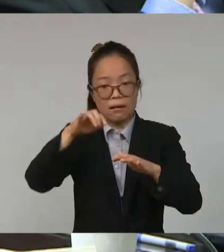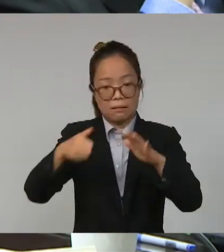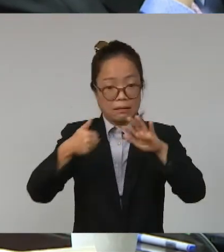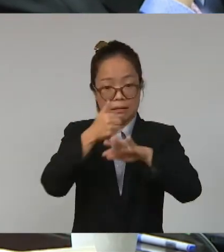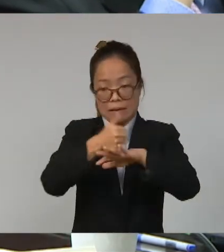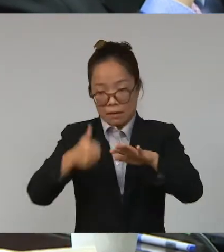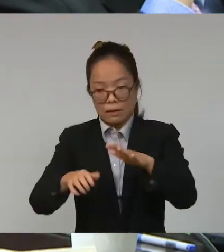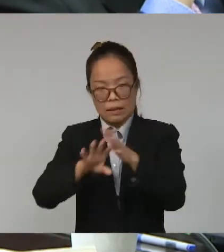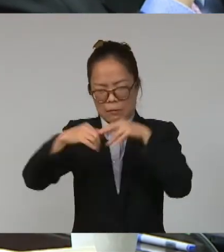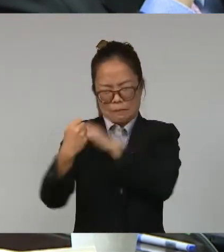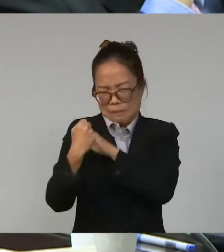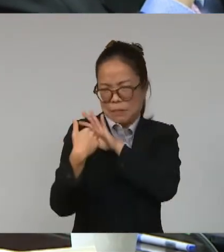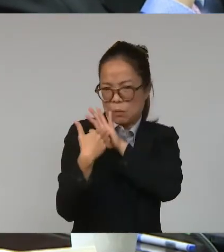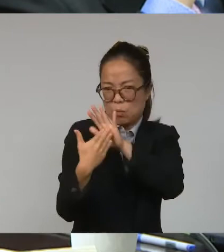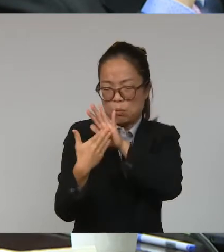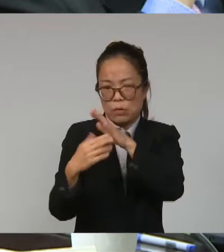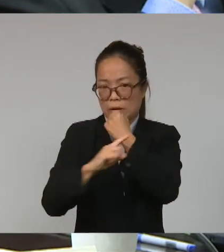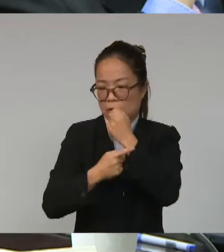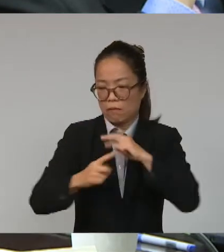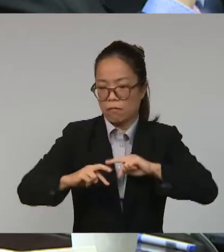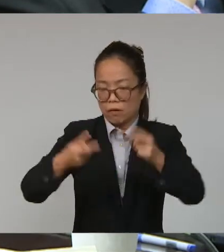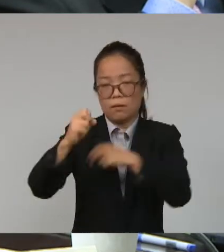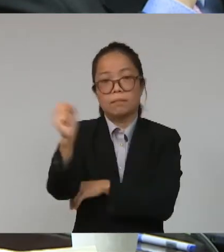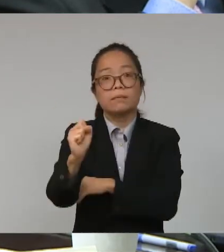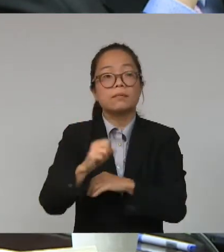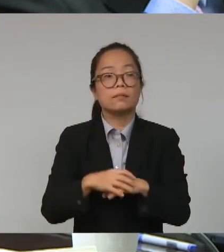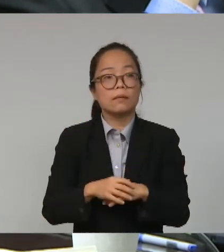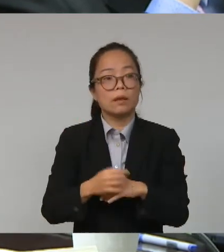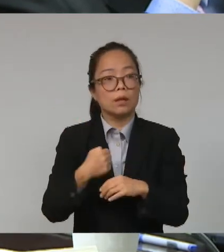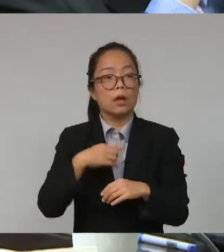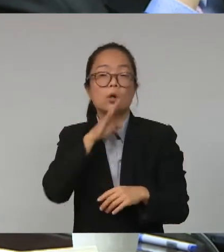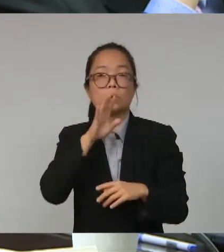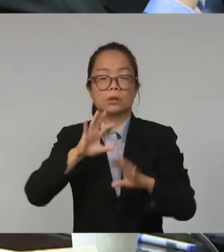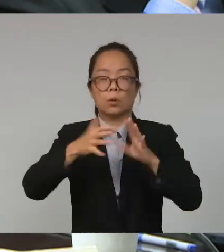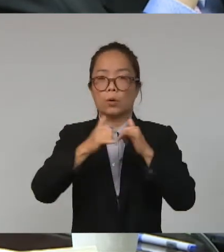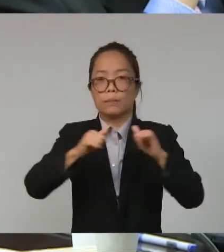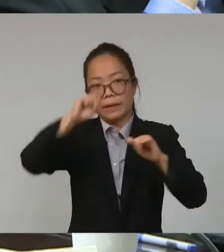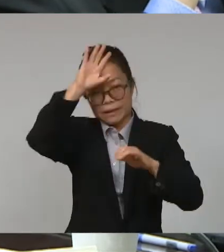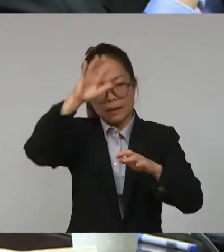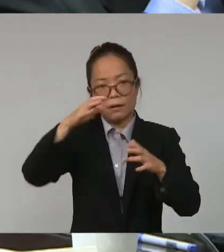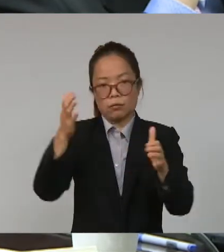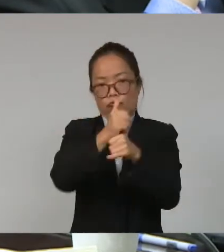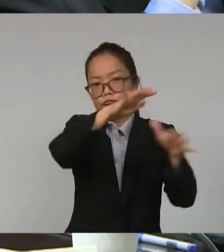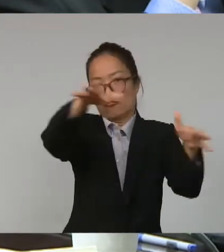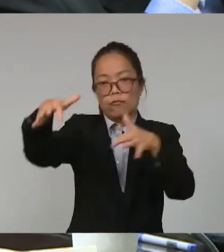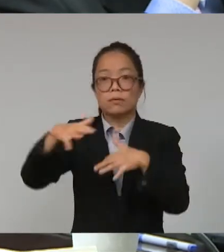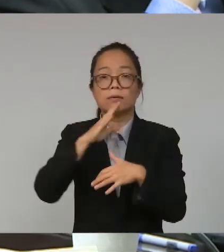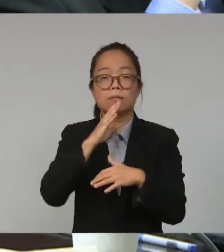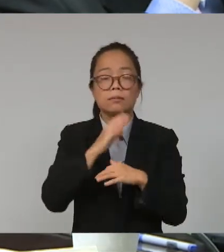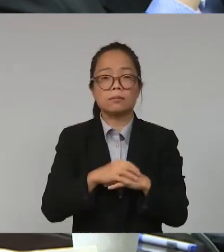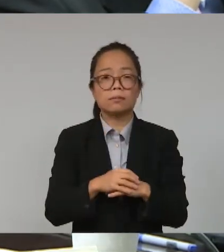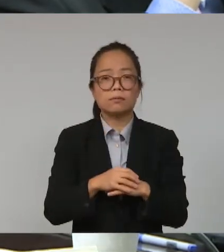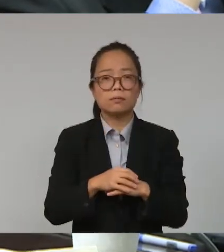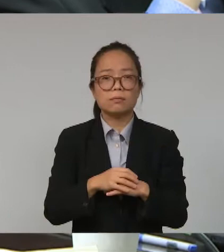力阻挡这个修法。当时候我是国民党党团的总召，所以